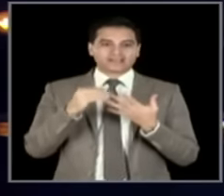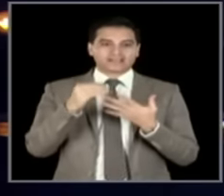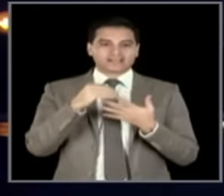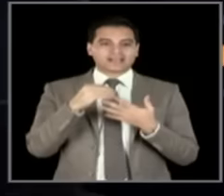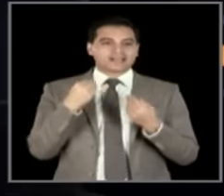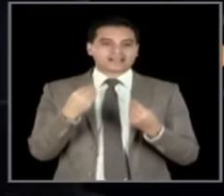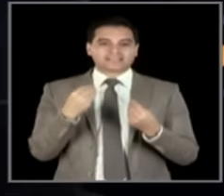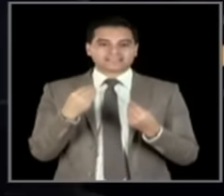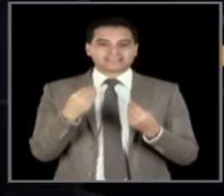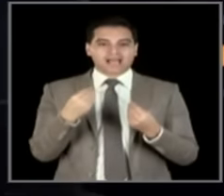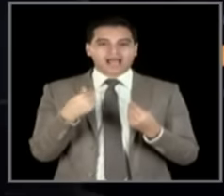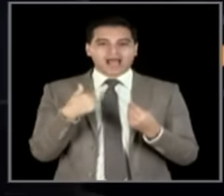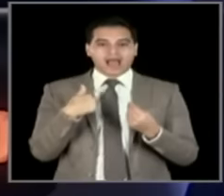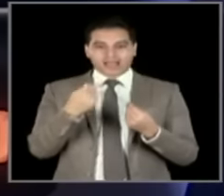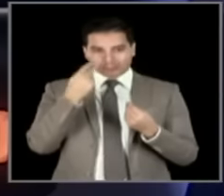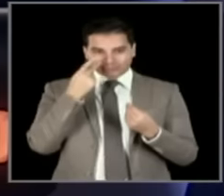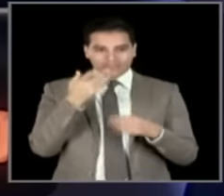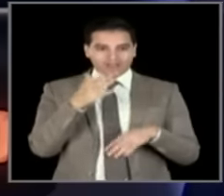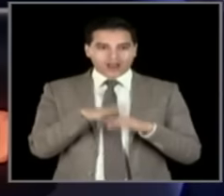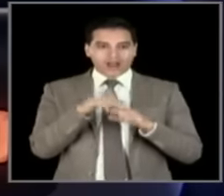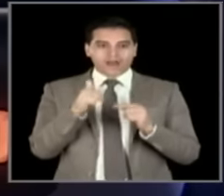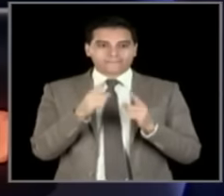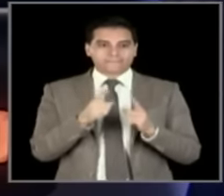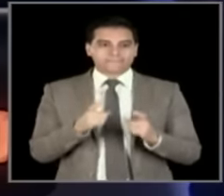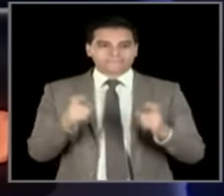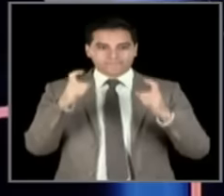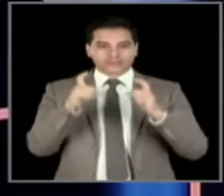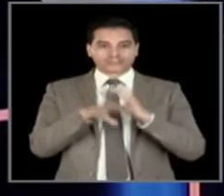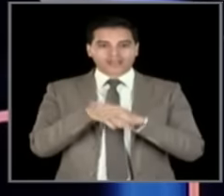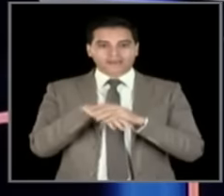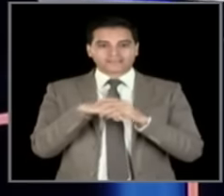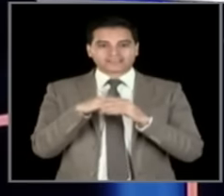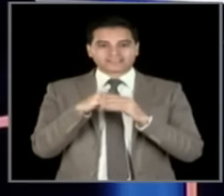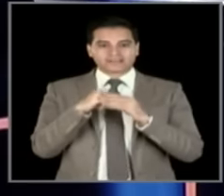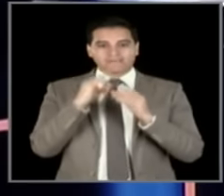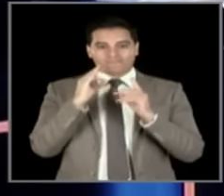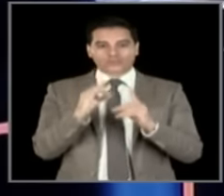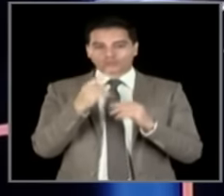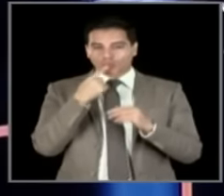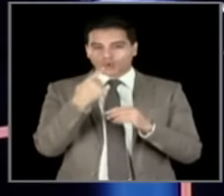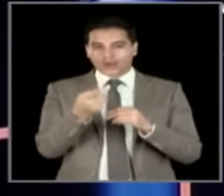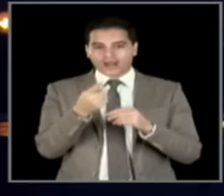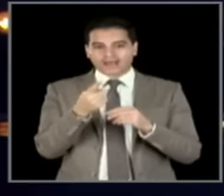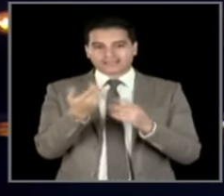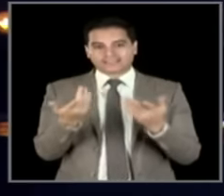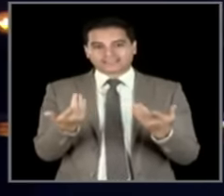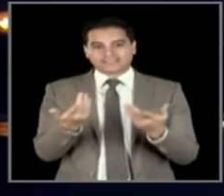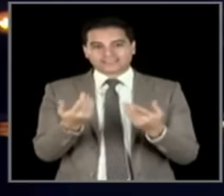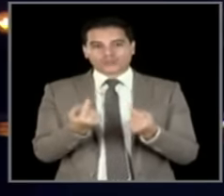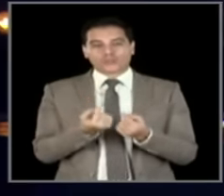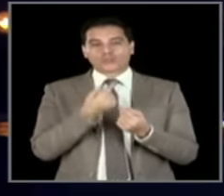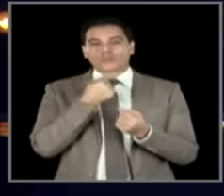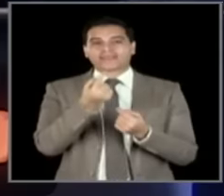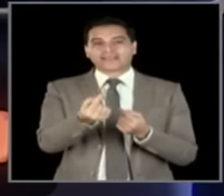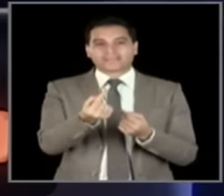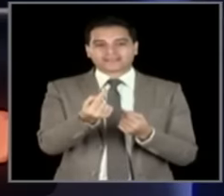لا المرة الجاية أديك حضرتك شايفة الماتش ماشي إزاي. أنا سيبني في حالي. والنبي سيبني في حالي، أنا مش